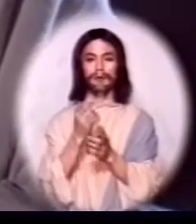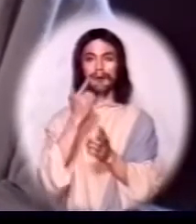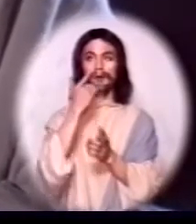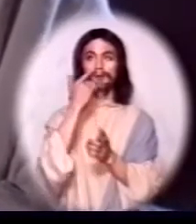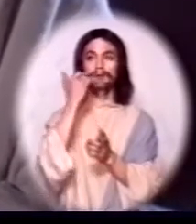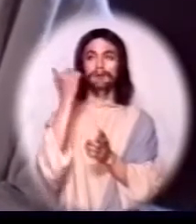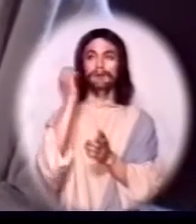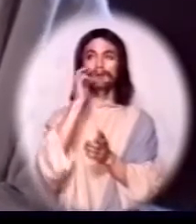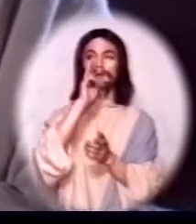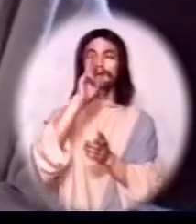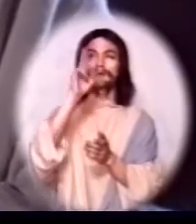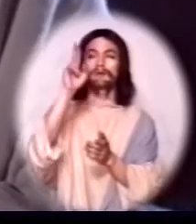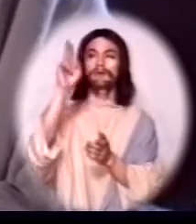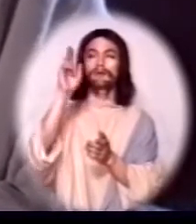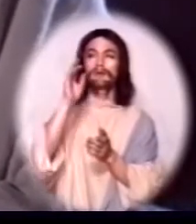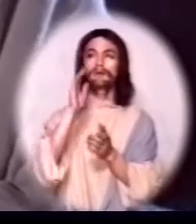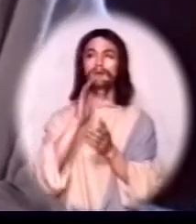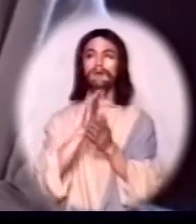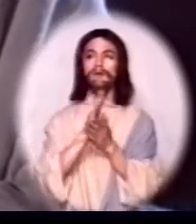아버지여,